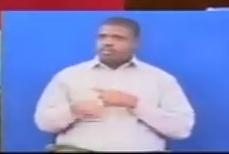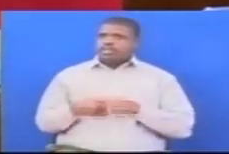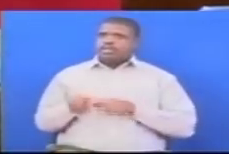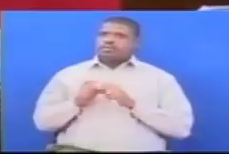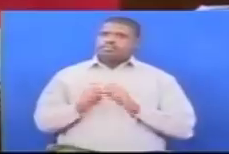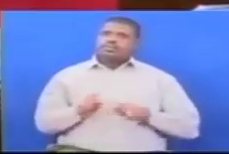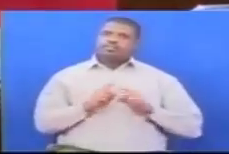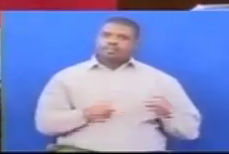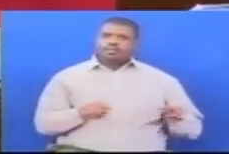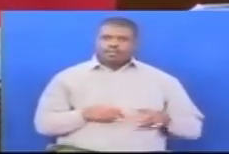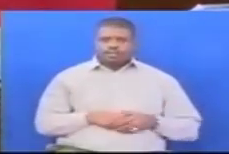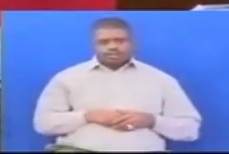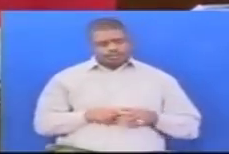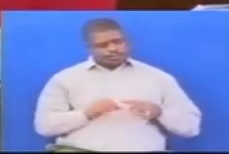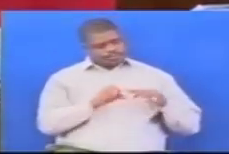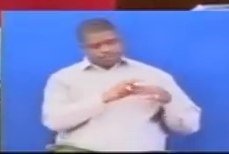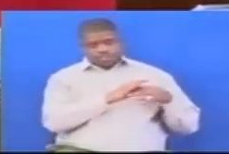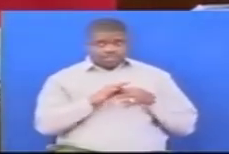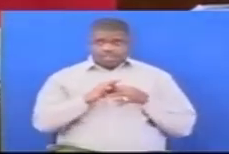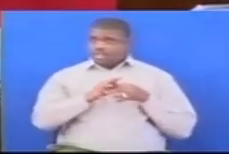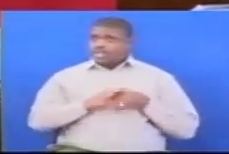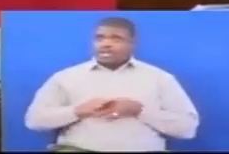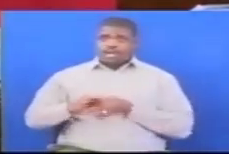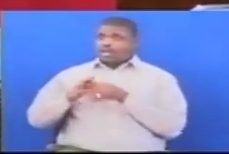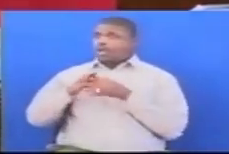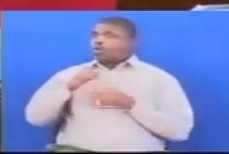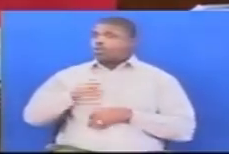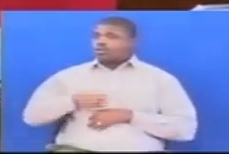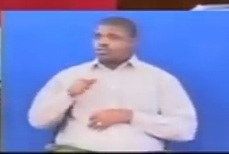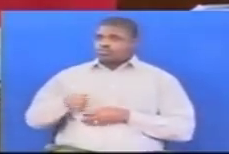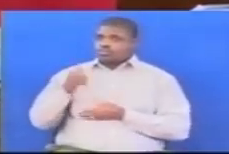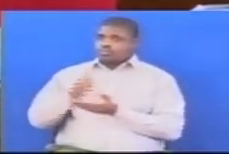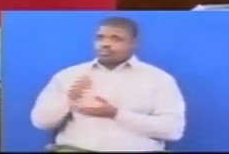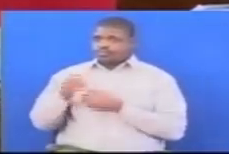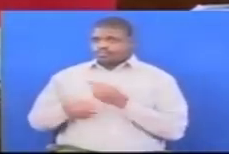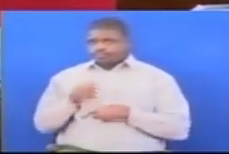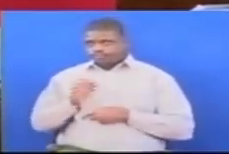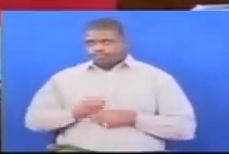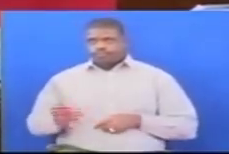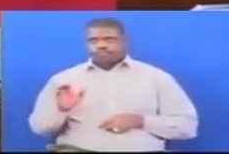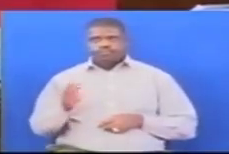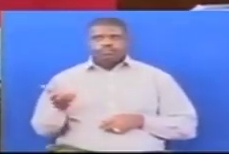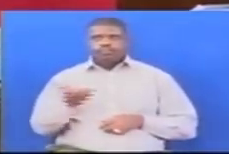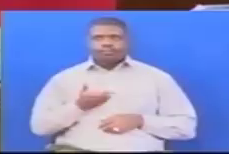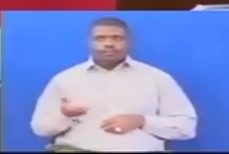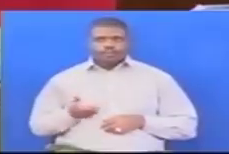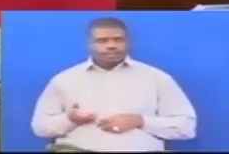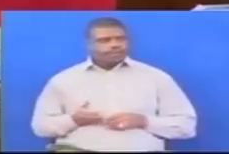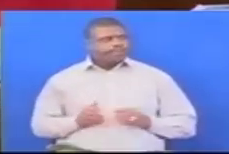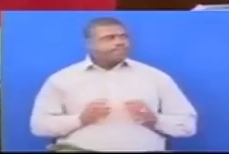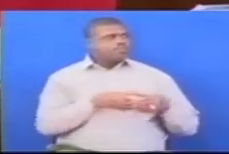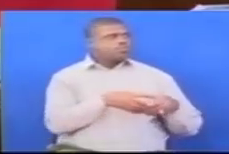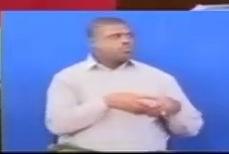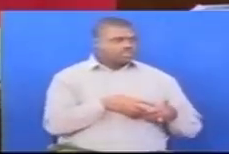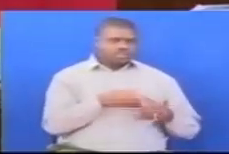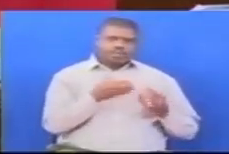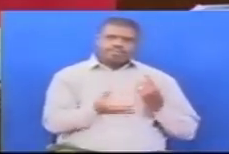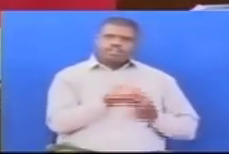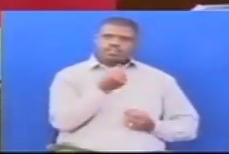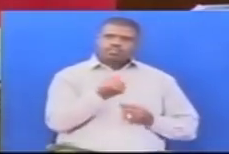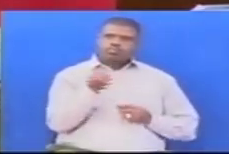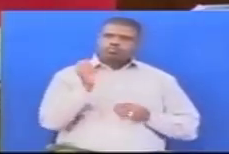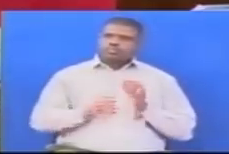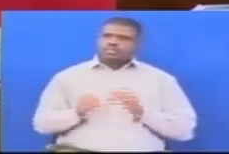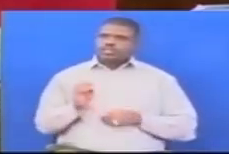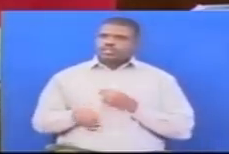Madaba, mmeshirikiana na wananchi wa Lilondo kuhakikisha kwamba miradi yao ya jamii kupitia vikundi inafanikiwa kwa